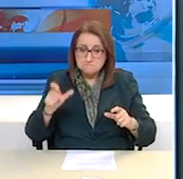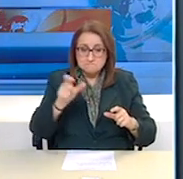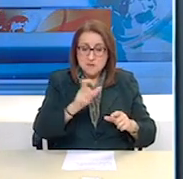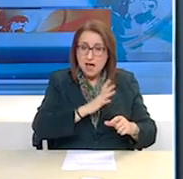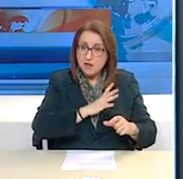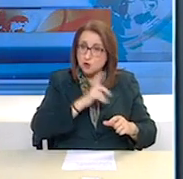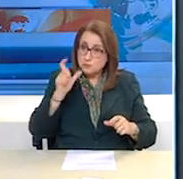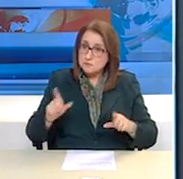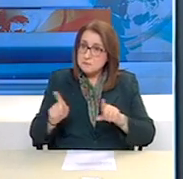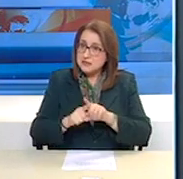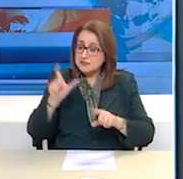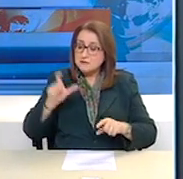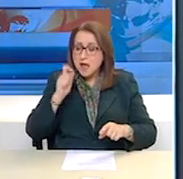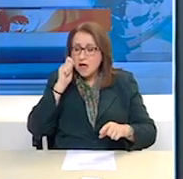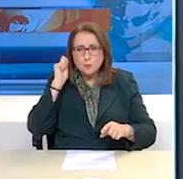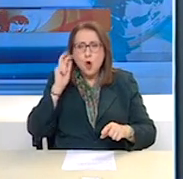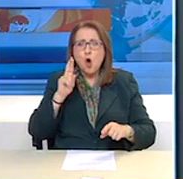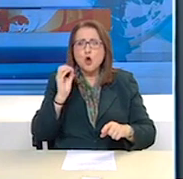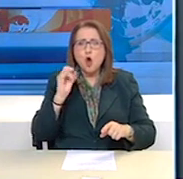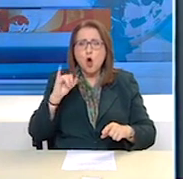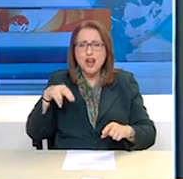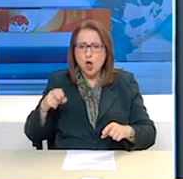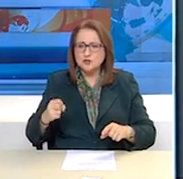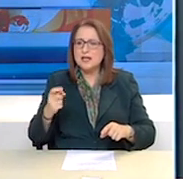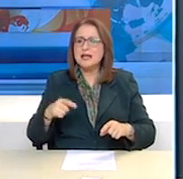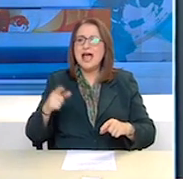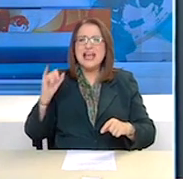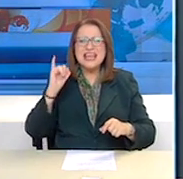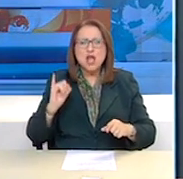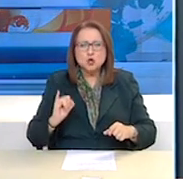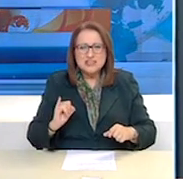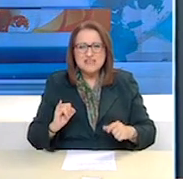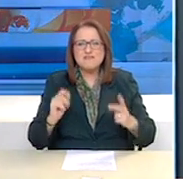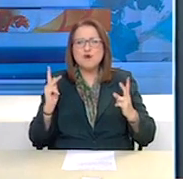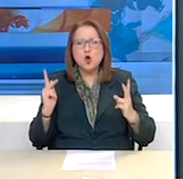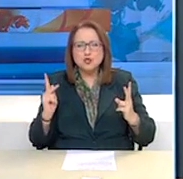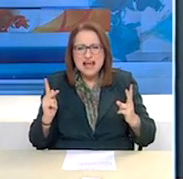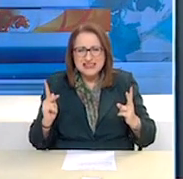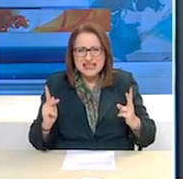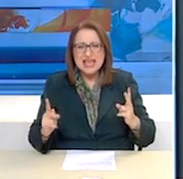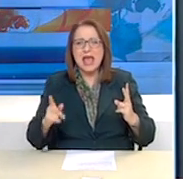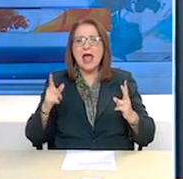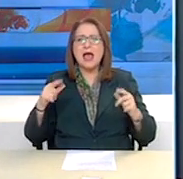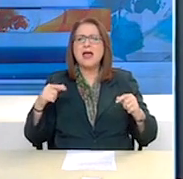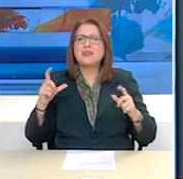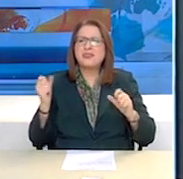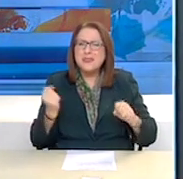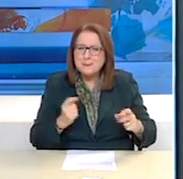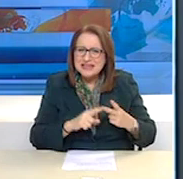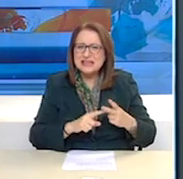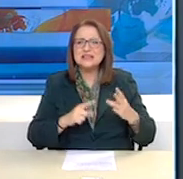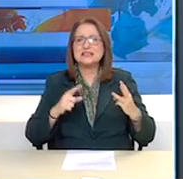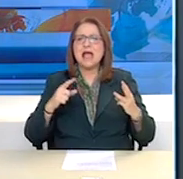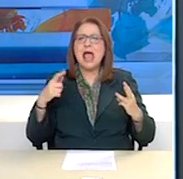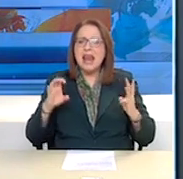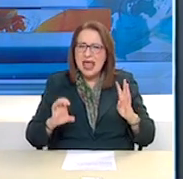Επισκέφτηκα τους εξής ασθενείς, τον Ιωσήφ, την Κωνσταντία, τον Δημήτρη, την Ελένη, τον